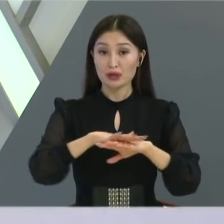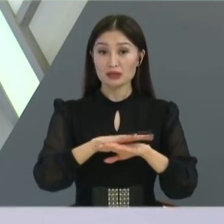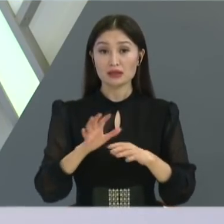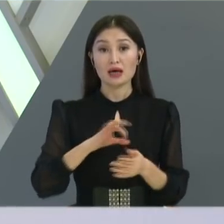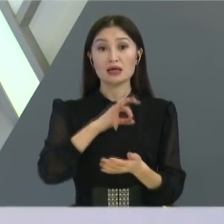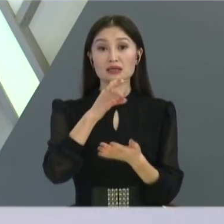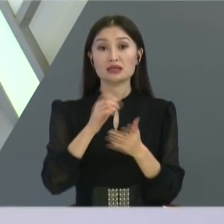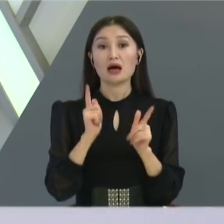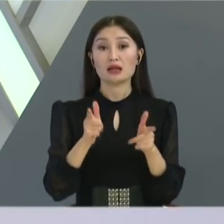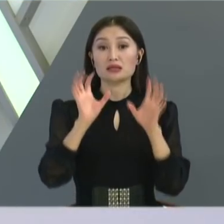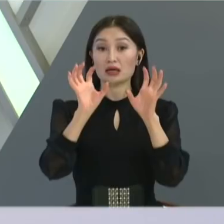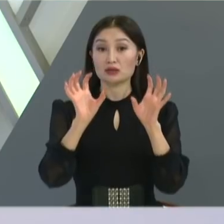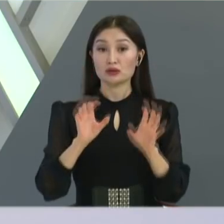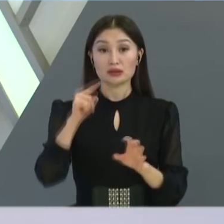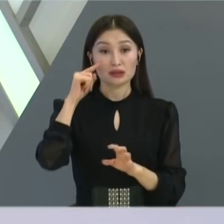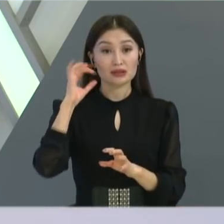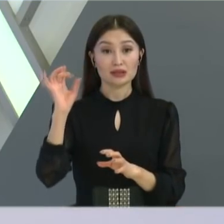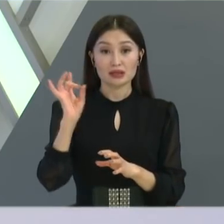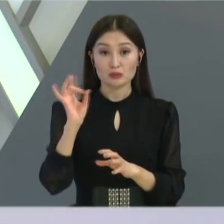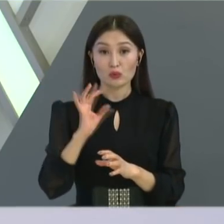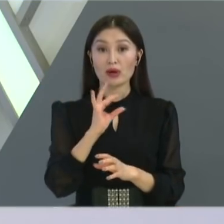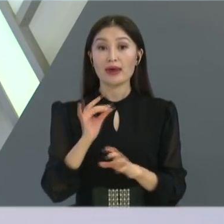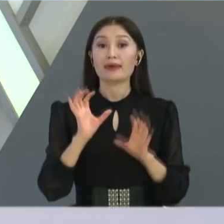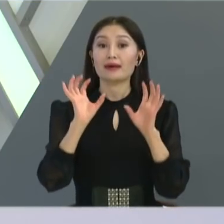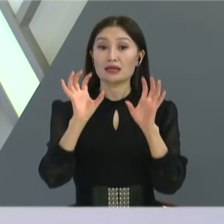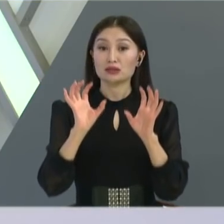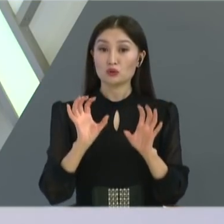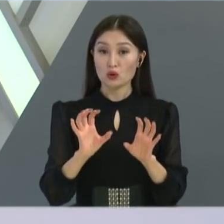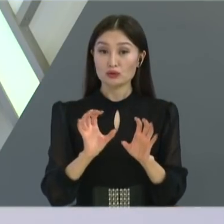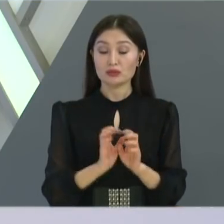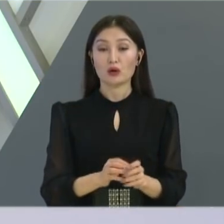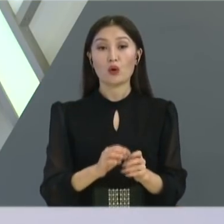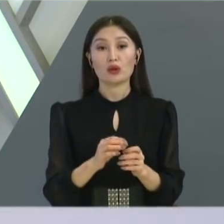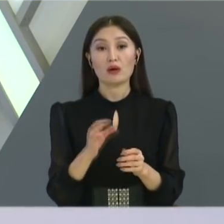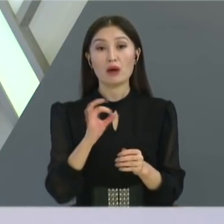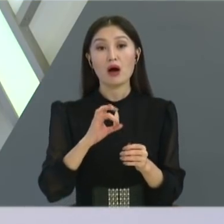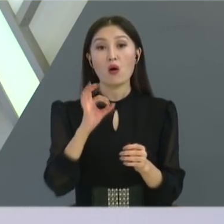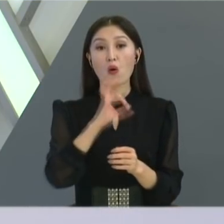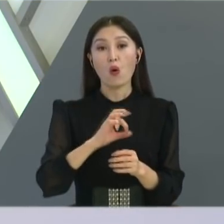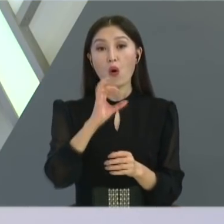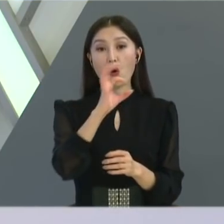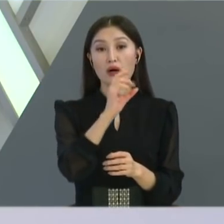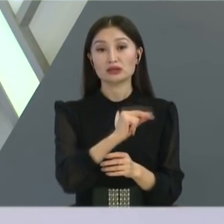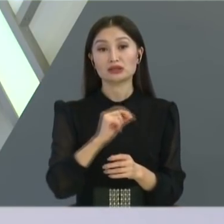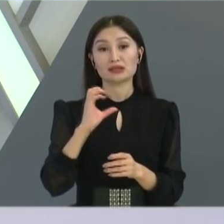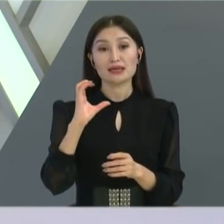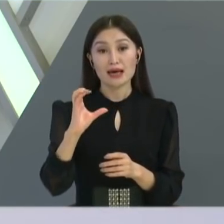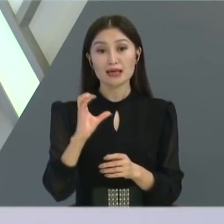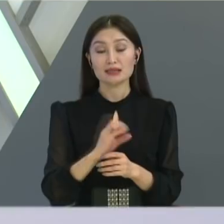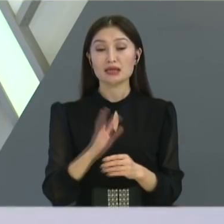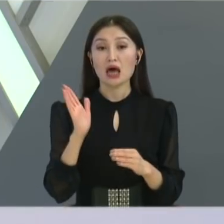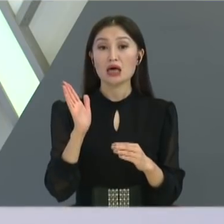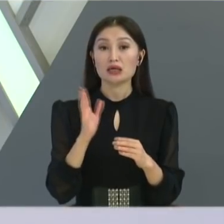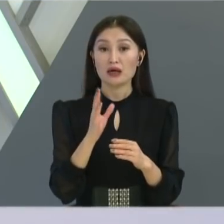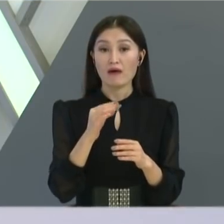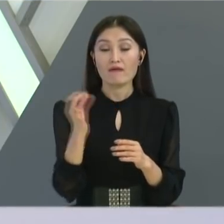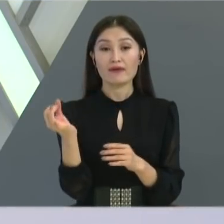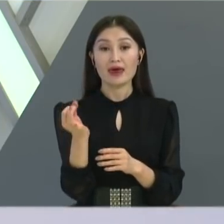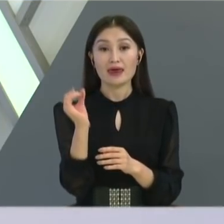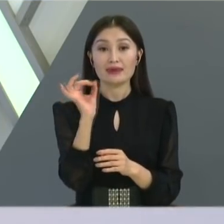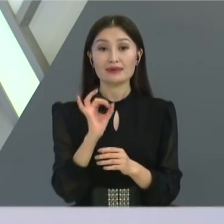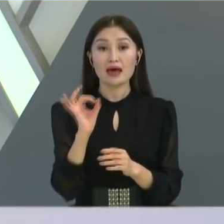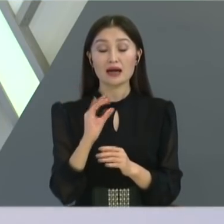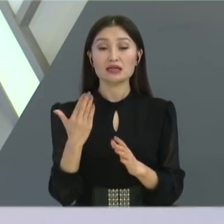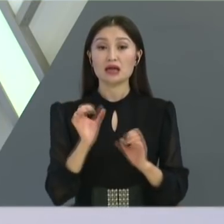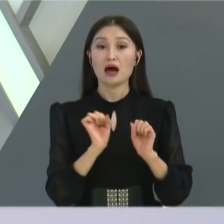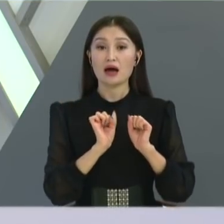соответствии с Конституцией Кыргызской Республики и Конституционным законом о чрезвычайном положении, исключительно в интересах